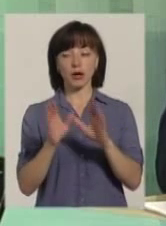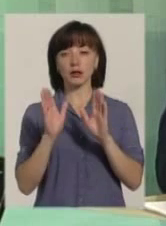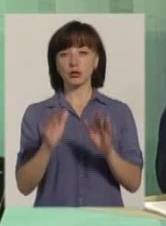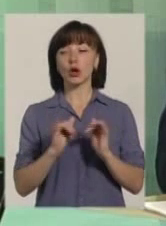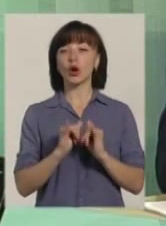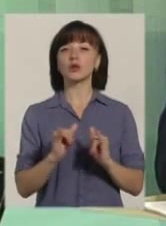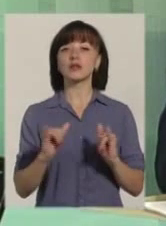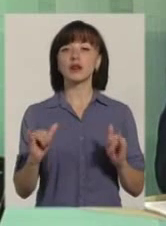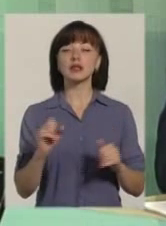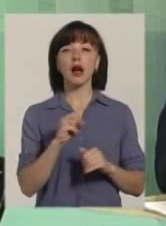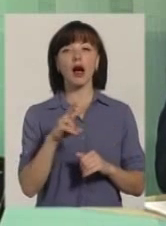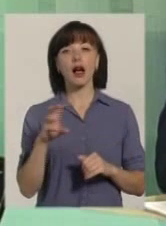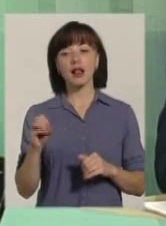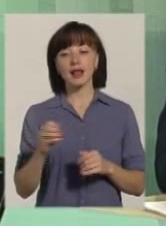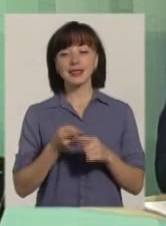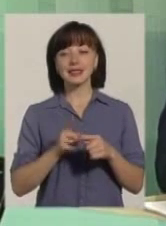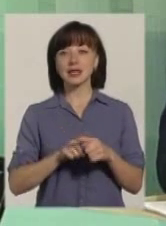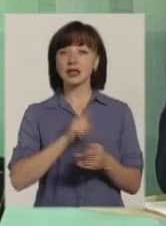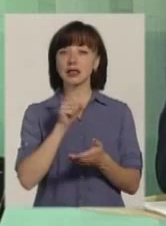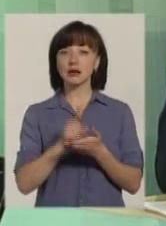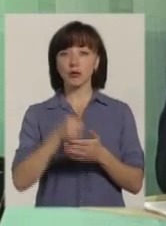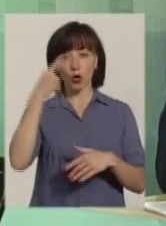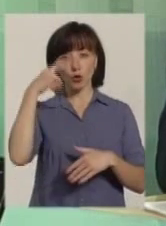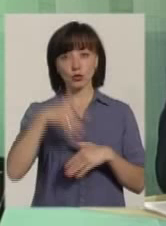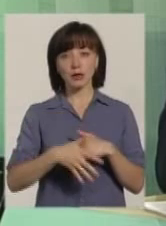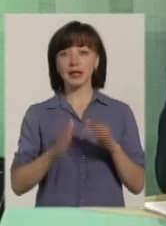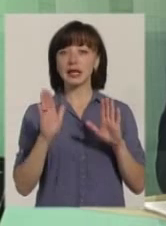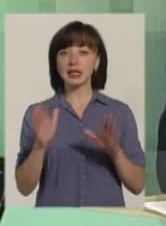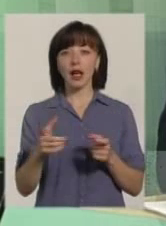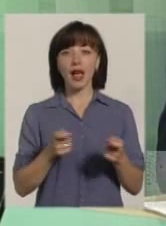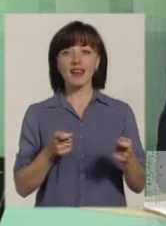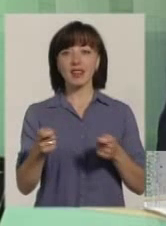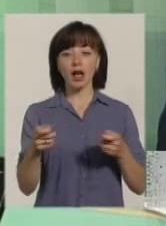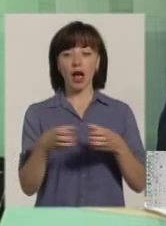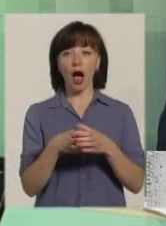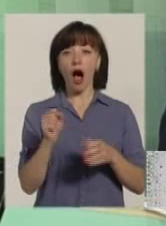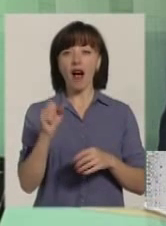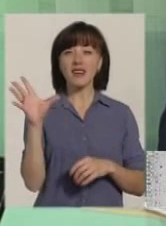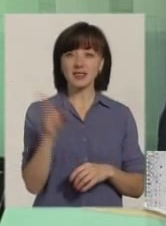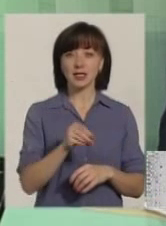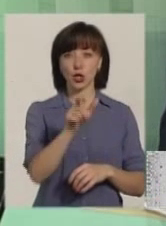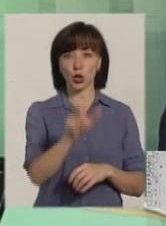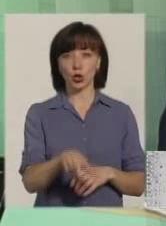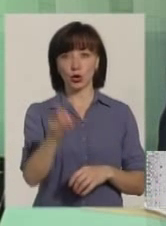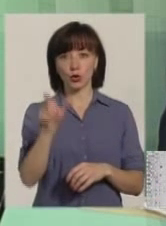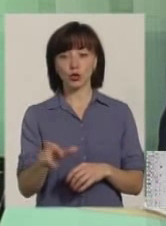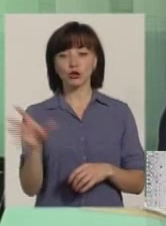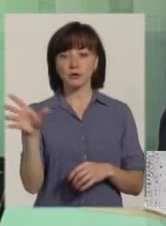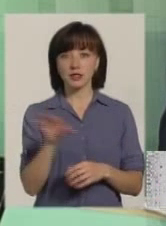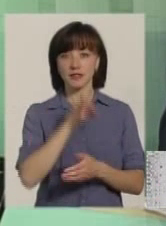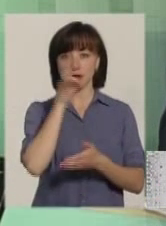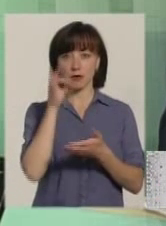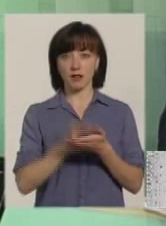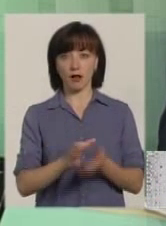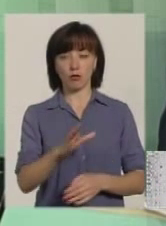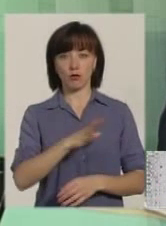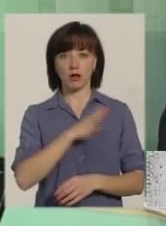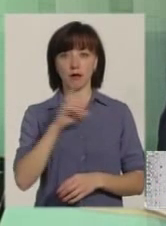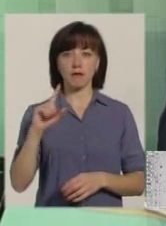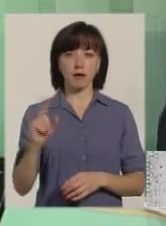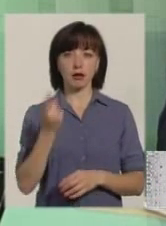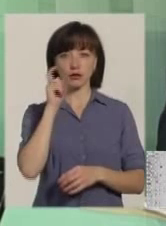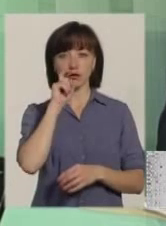громаді це має розуміти не тільки лідери, керівники громади, а вся громада, що всі відповідальні. Тобто вперше